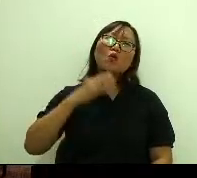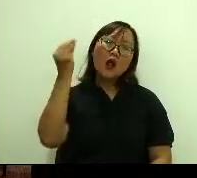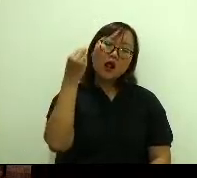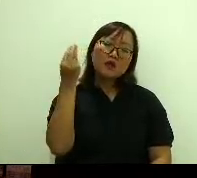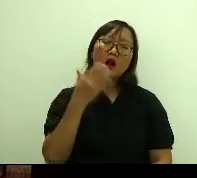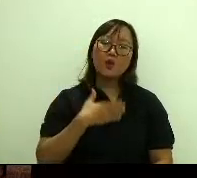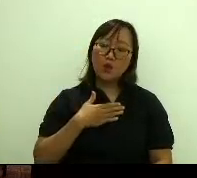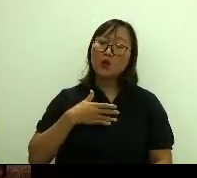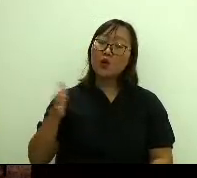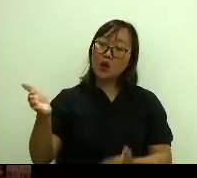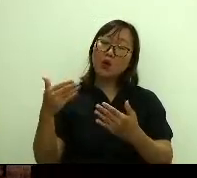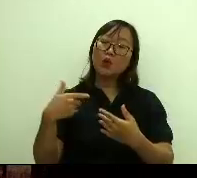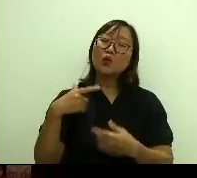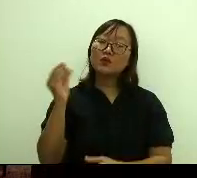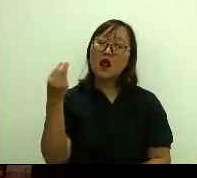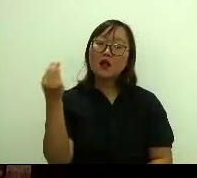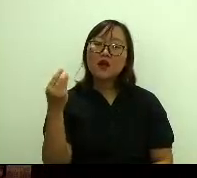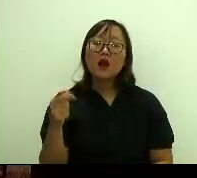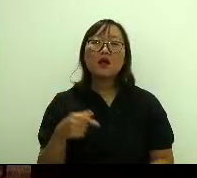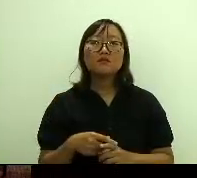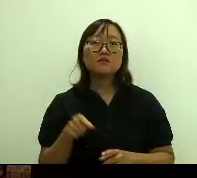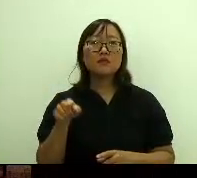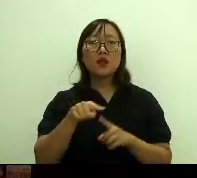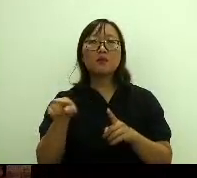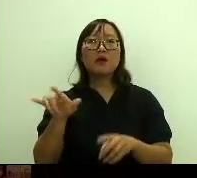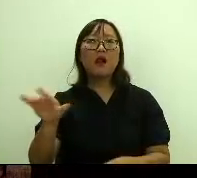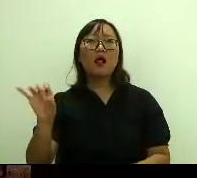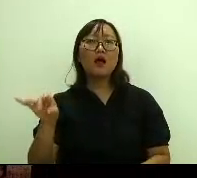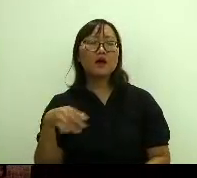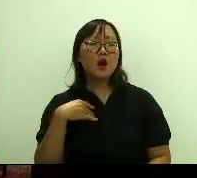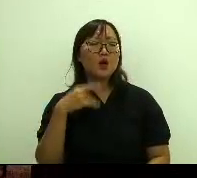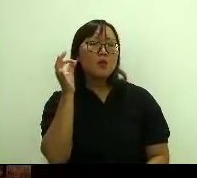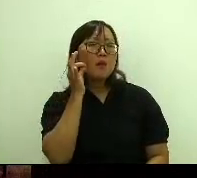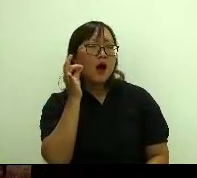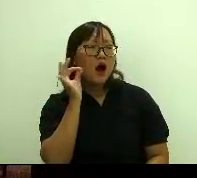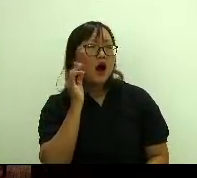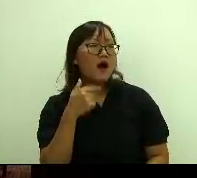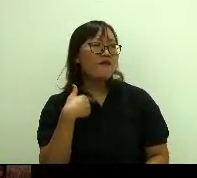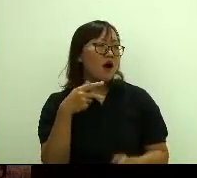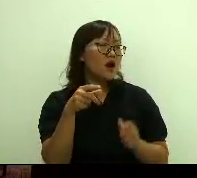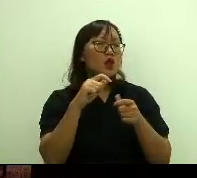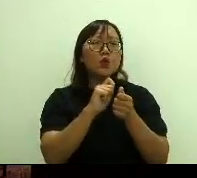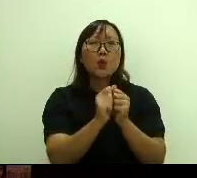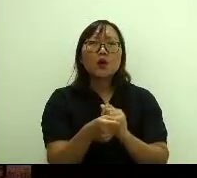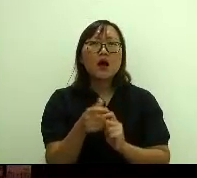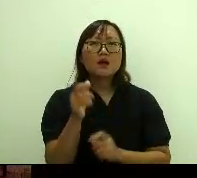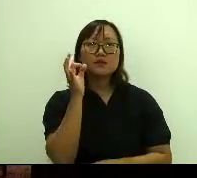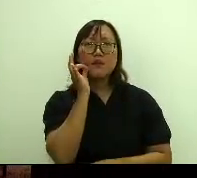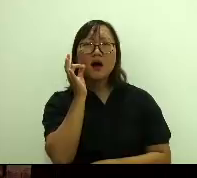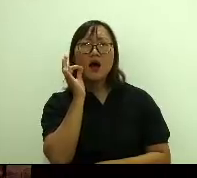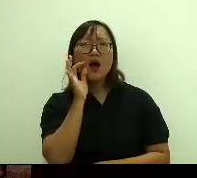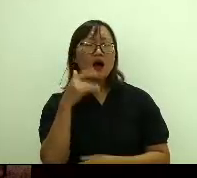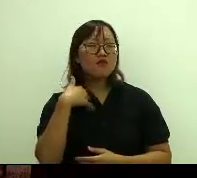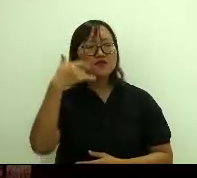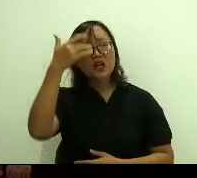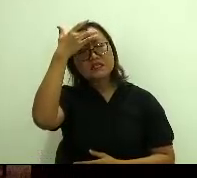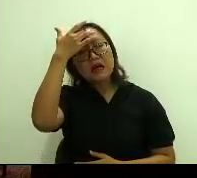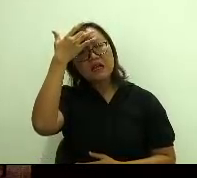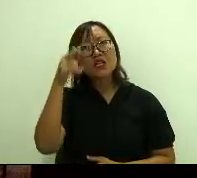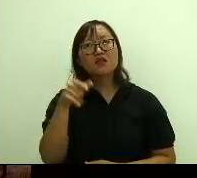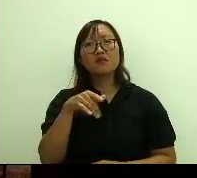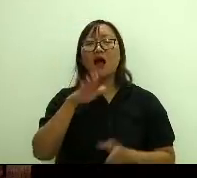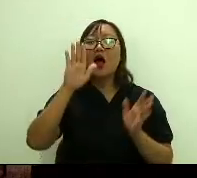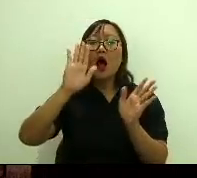Katolik, tumbuh dengan baik dan benar, maka gereja Katolik dipandang baik dan benar sebagai komunitas